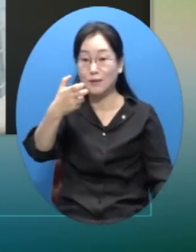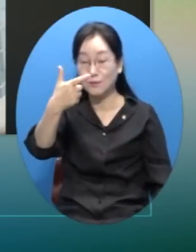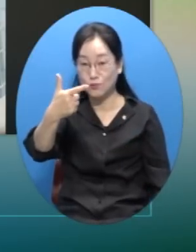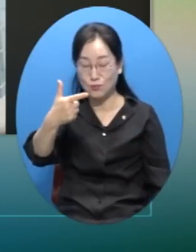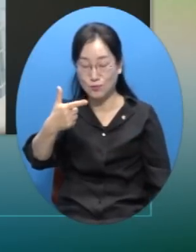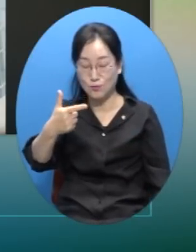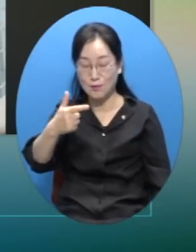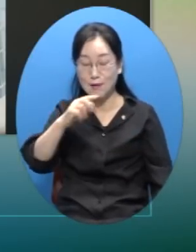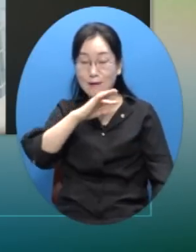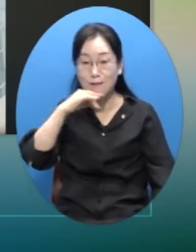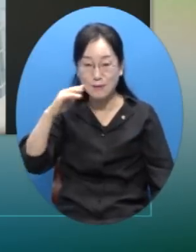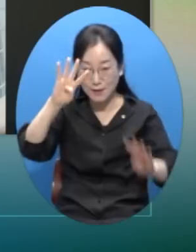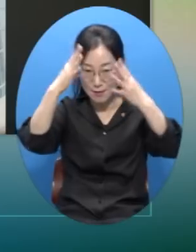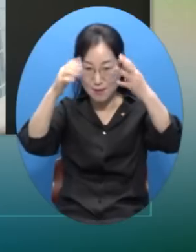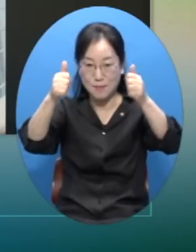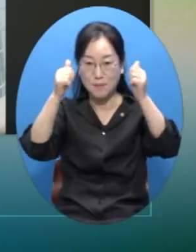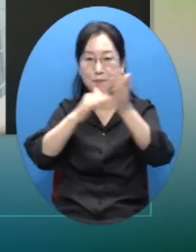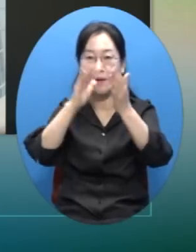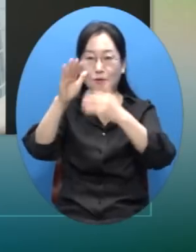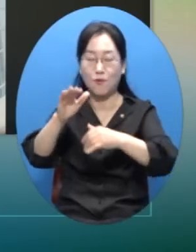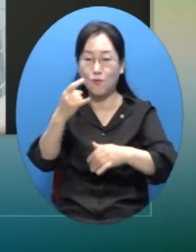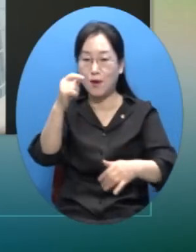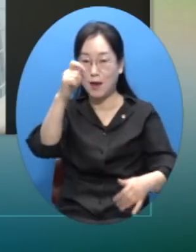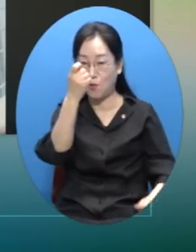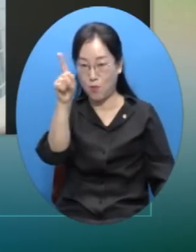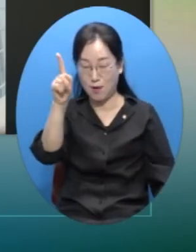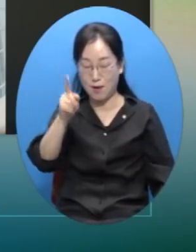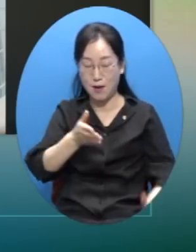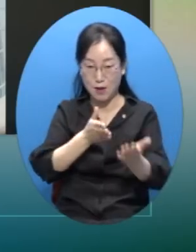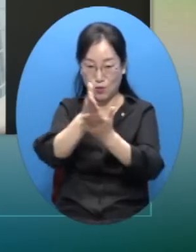연세대학교 의과대학을 졸업하고 외과 전문의 자격을 획득한 후에